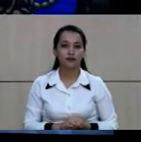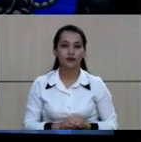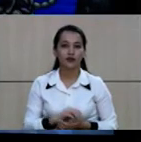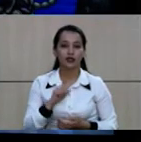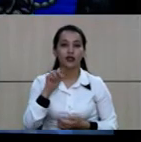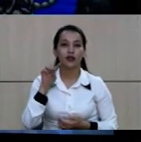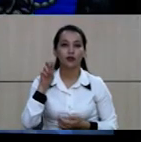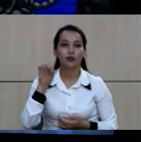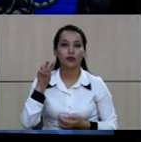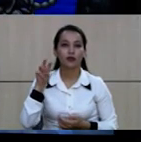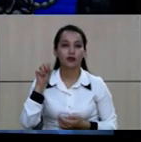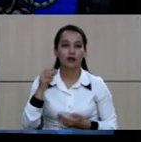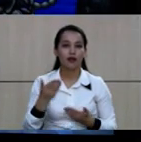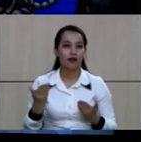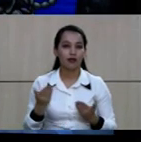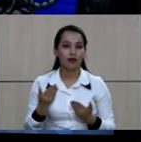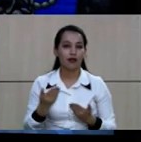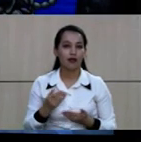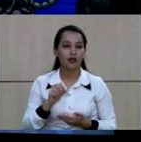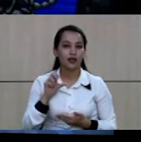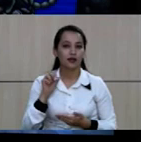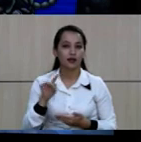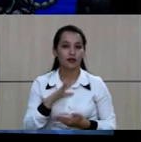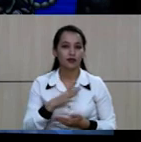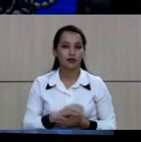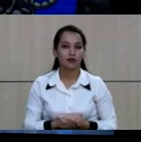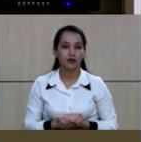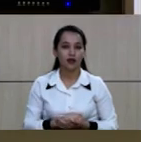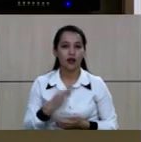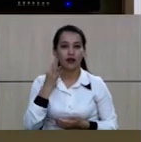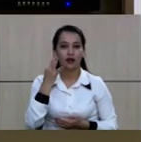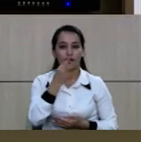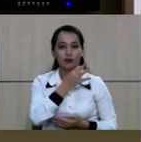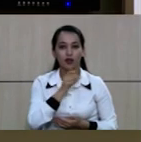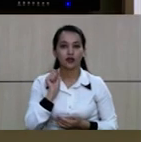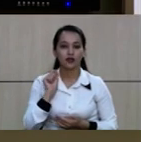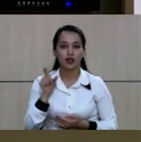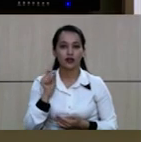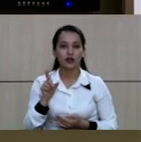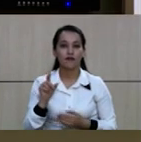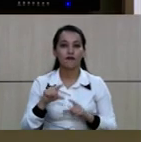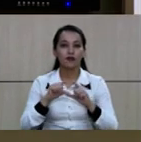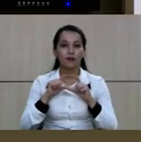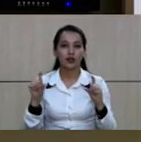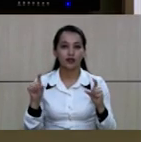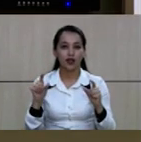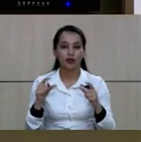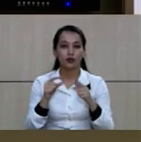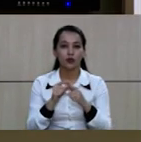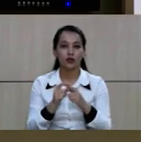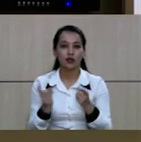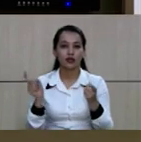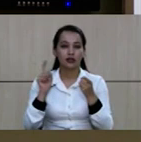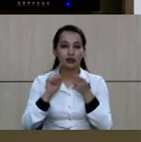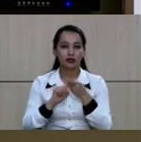Zarbul masal qanday asar? Zarbul masal arabcha zarb va masal so'zlarining yig'indisidan tashkil topgan